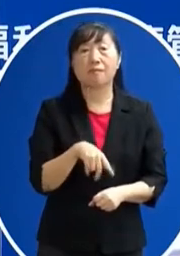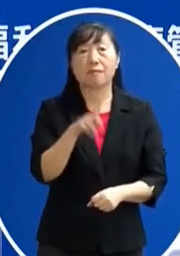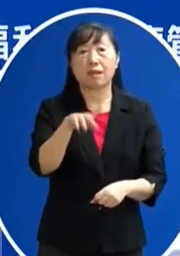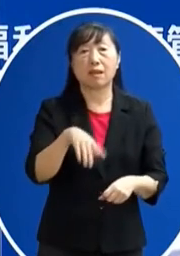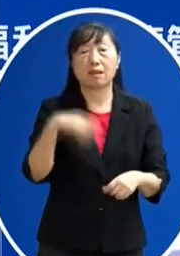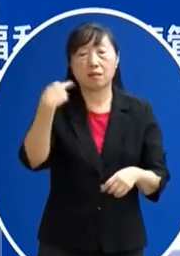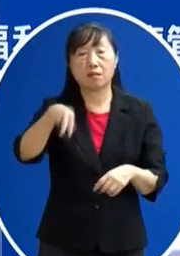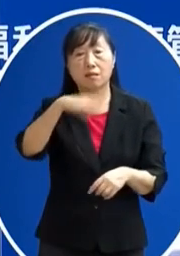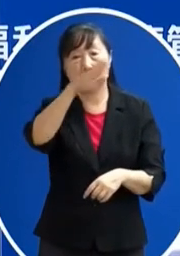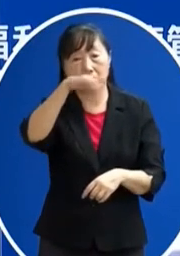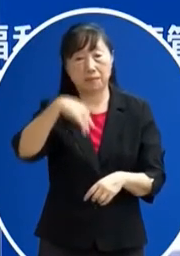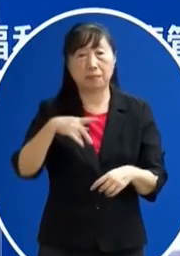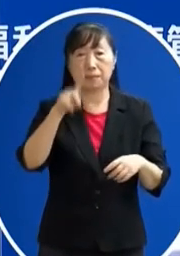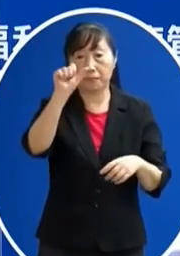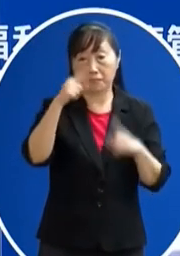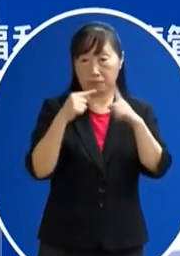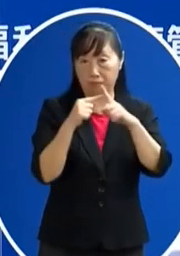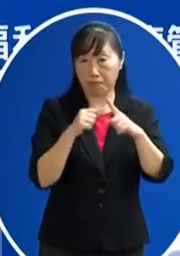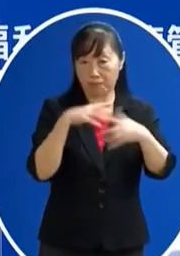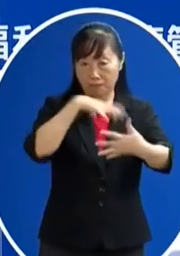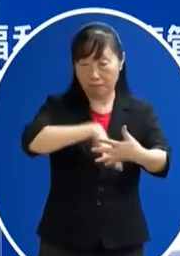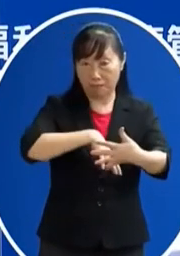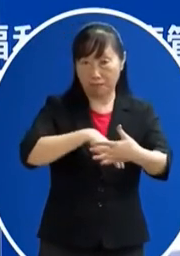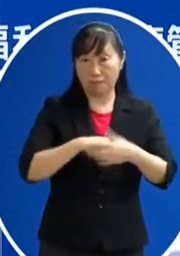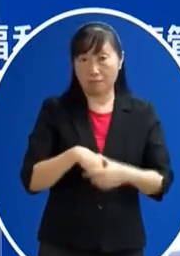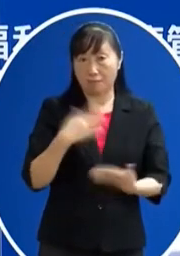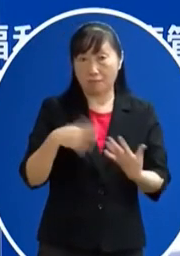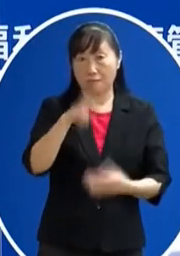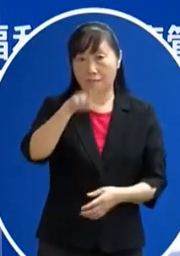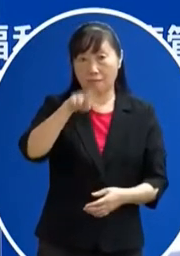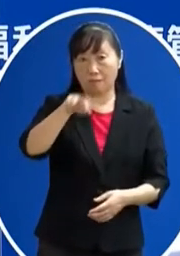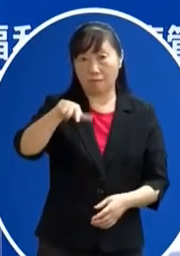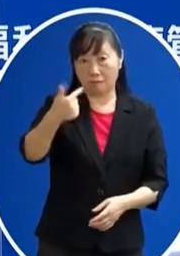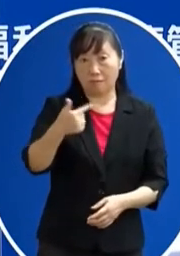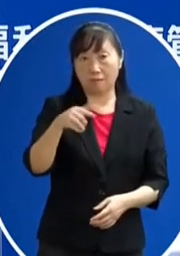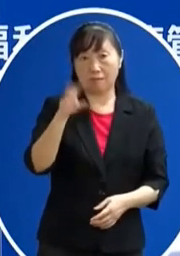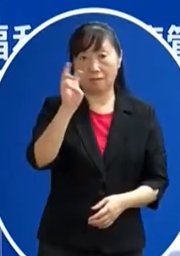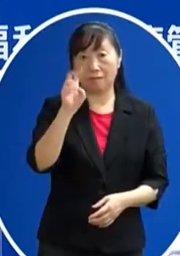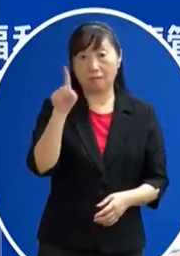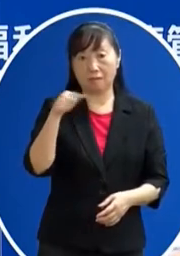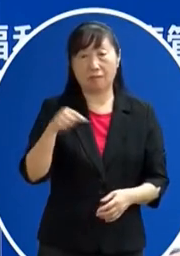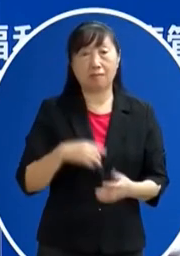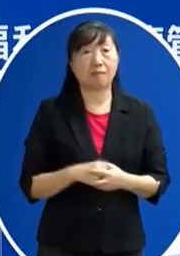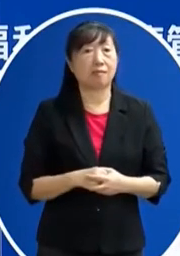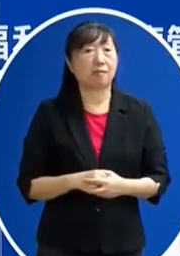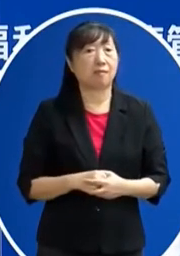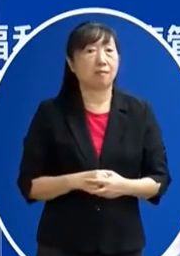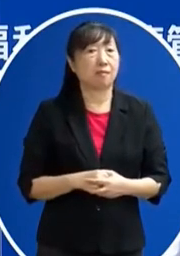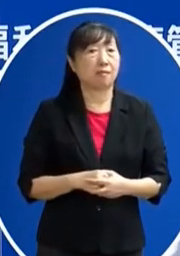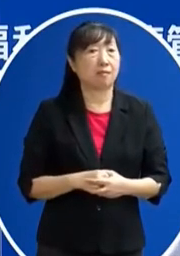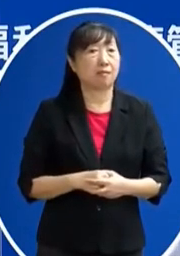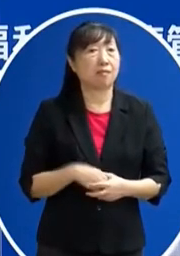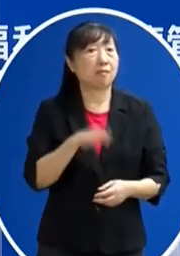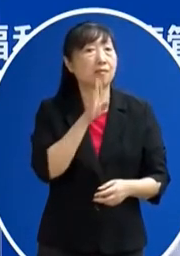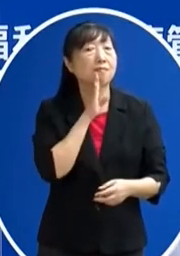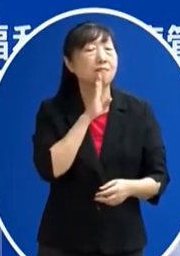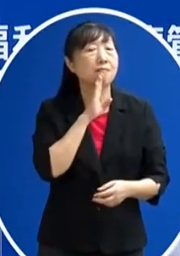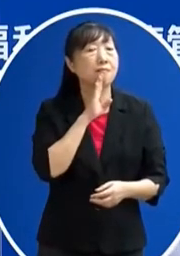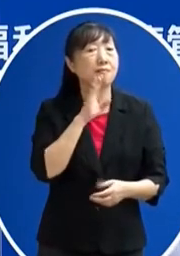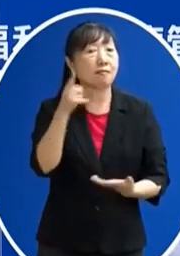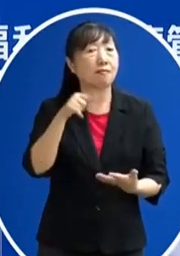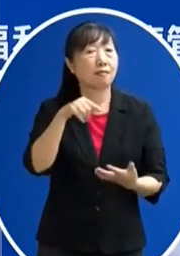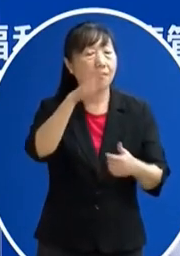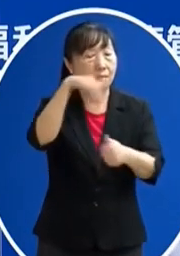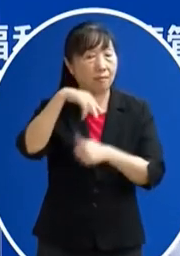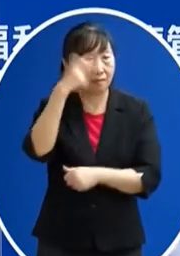的15人。好，那里面我们大概有2630人哈，好，是应采的人。